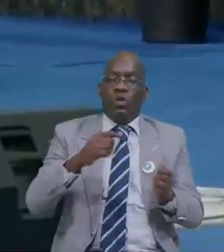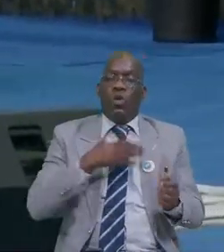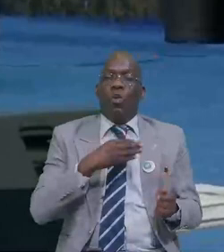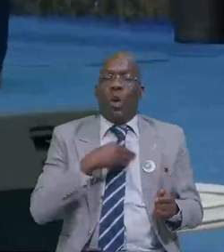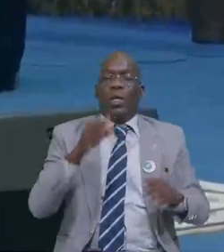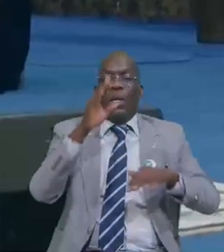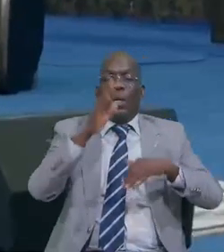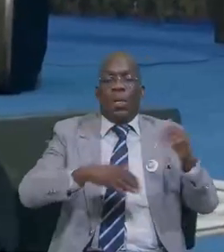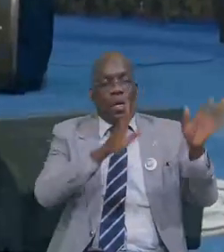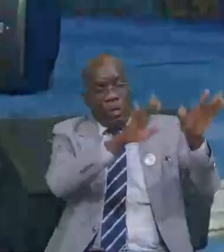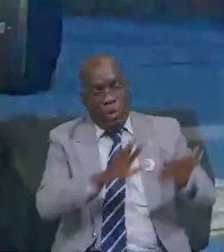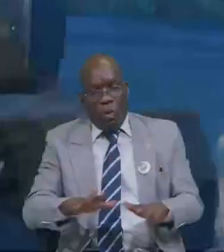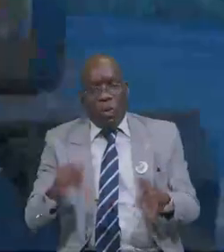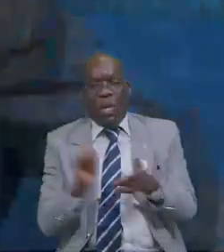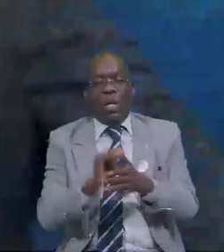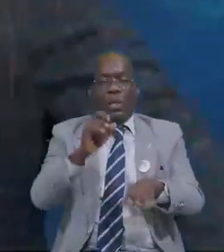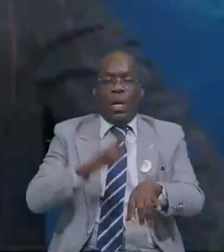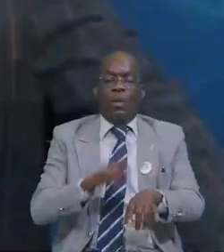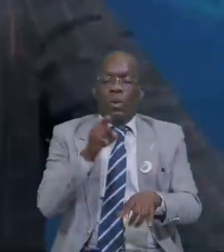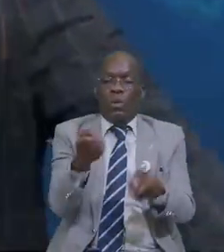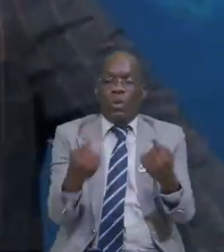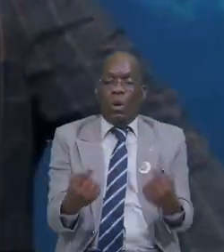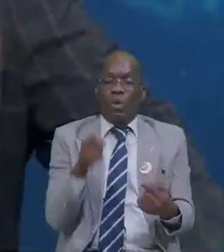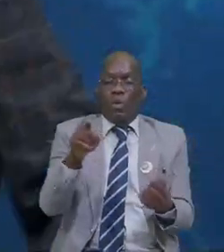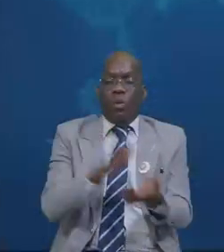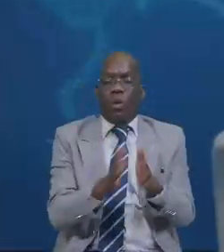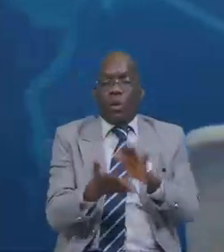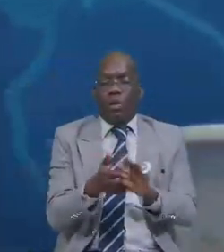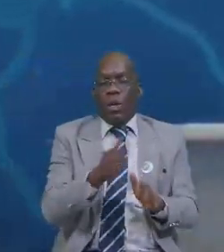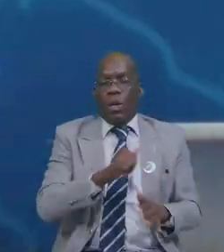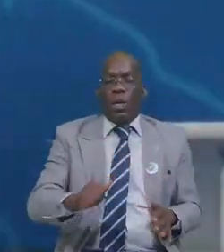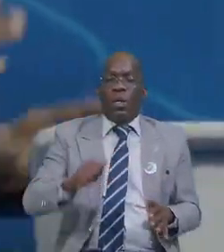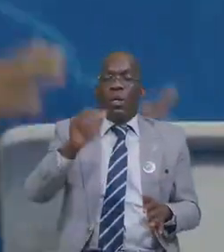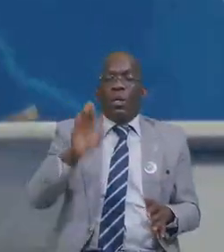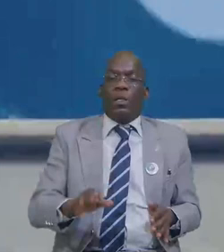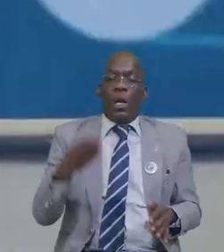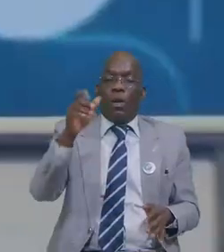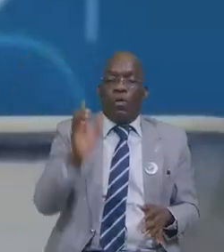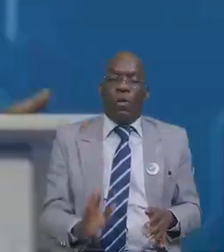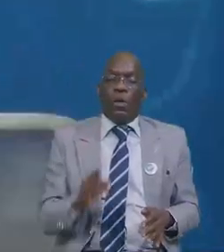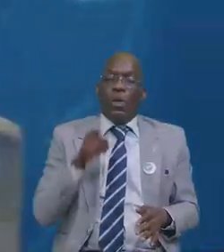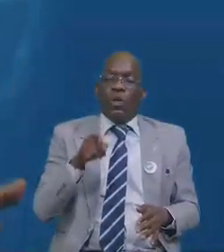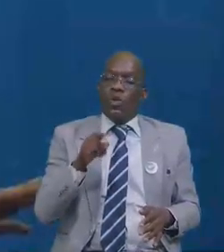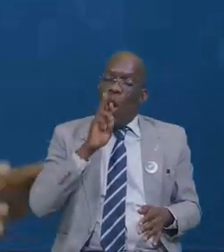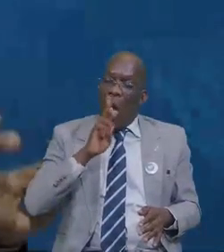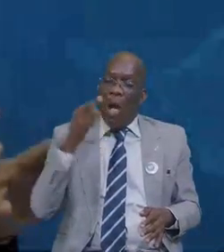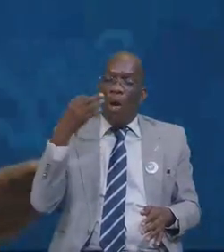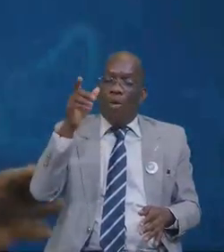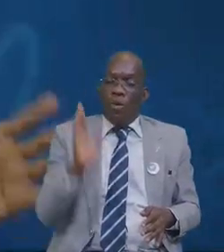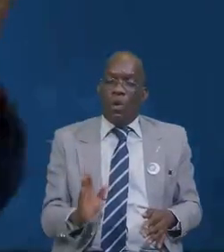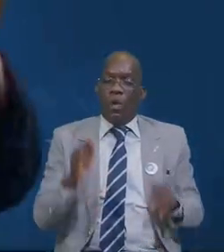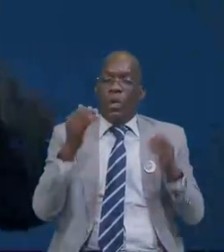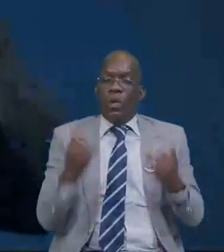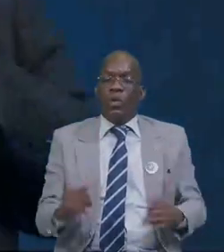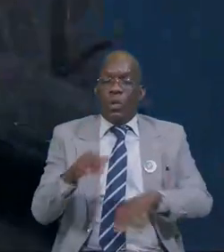que la neige, dès ce moment-là, tu deviens un enfant de Dieu. Vous, petits enfants, vous êtes de Dieu. Ce